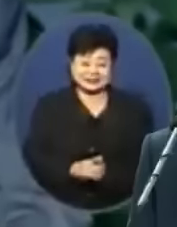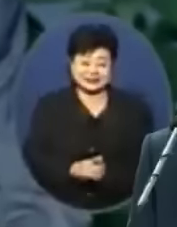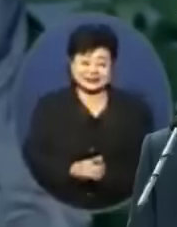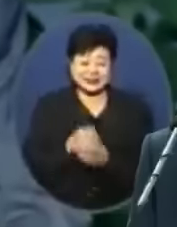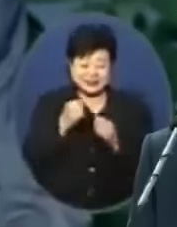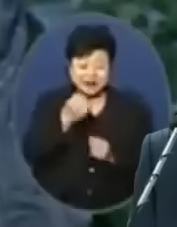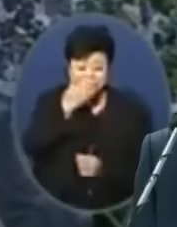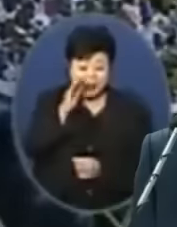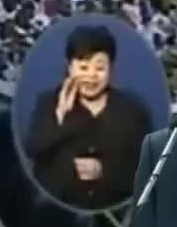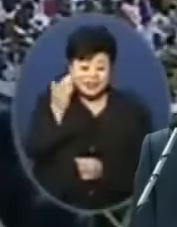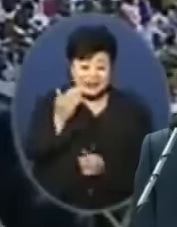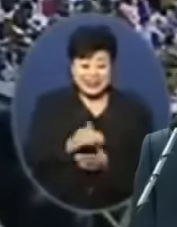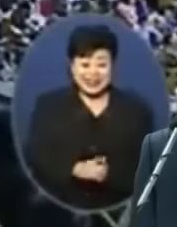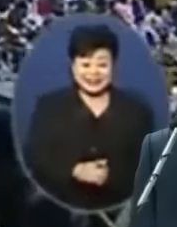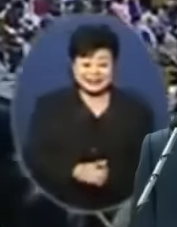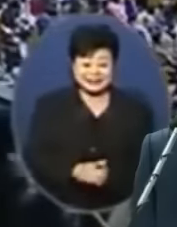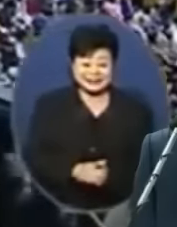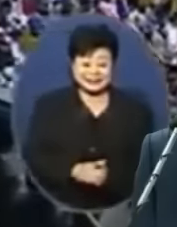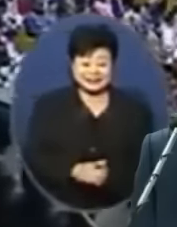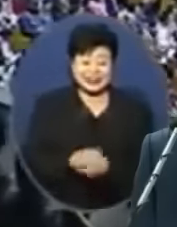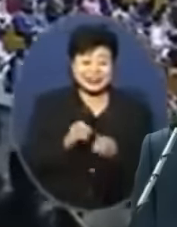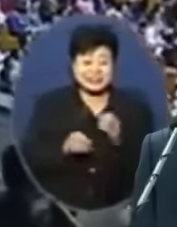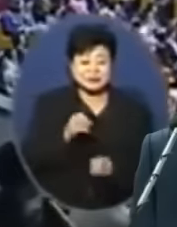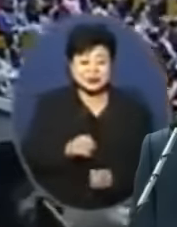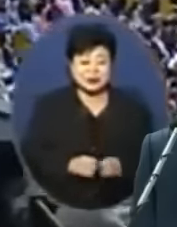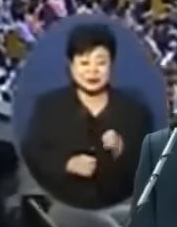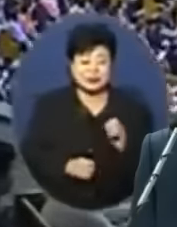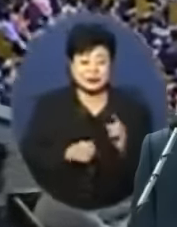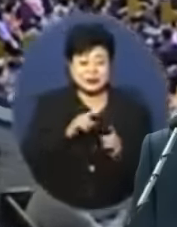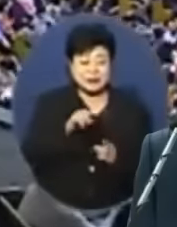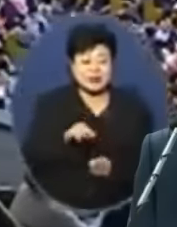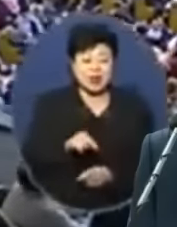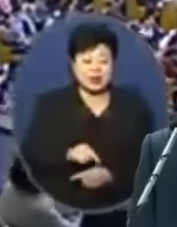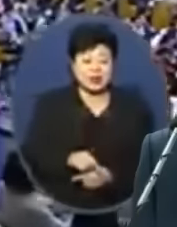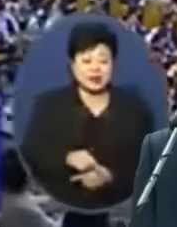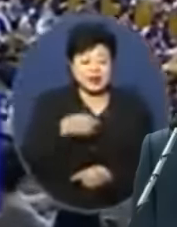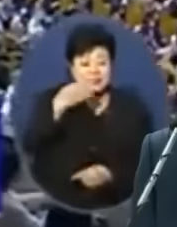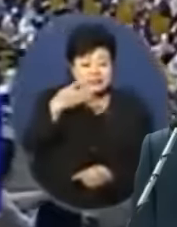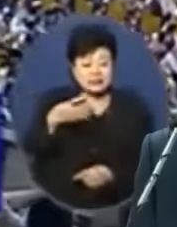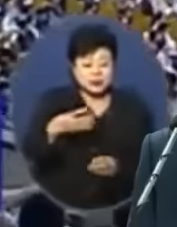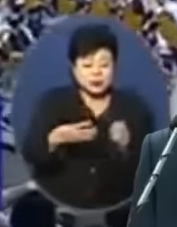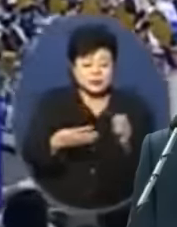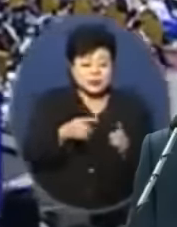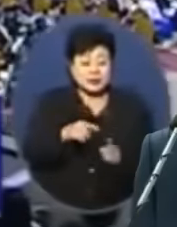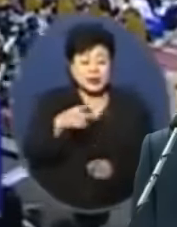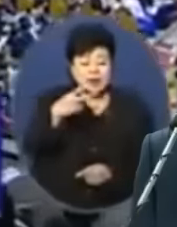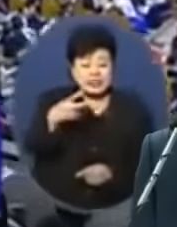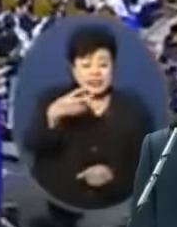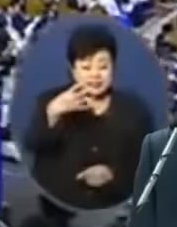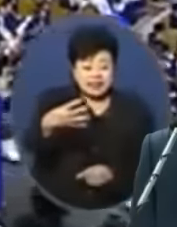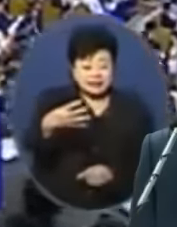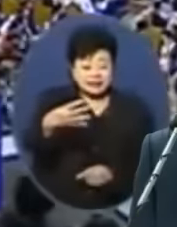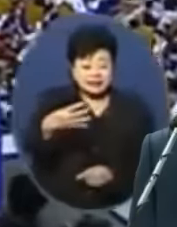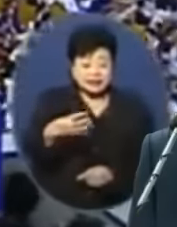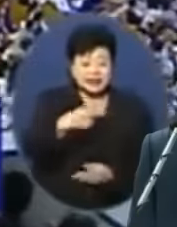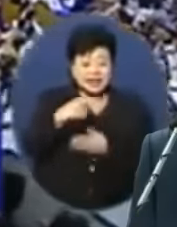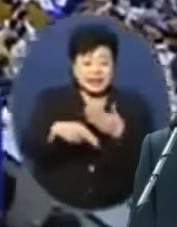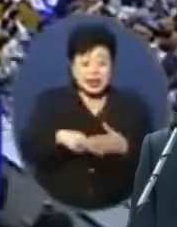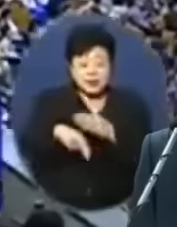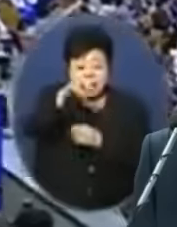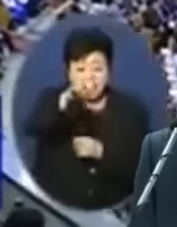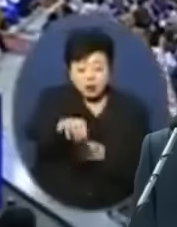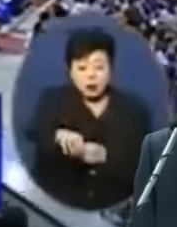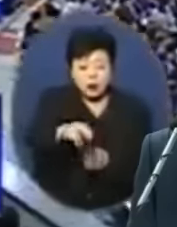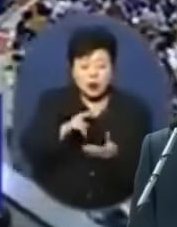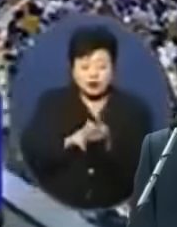하루하루를 살아갈 수 있는 것입니다. 시편 91편 2절로 4절에 보면 나는 야훼를 향하여 말하기를 그는 나의 피난처요